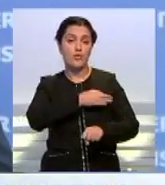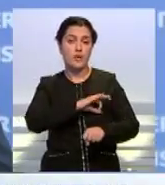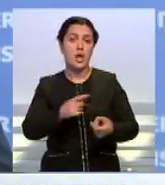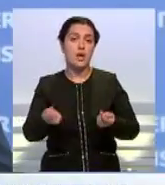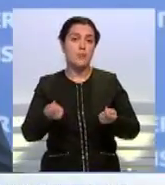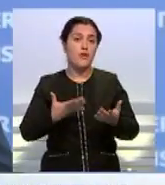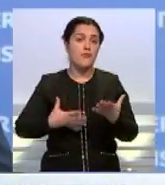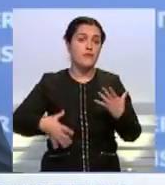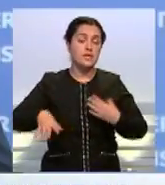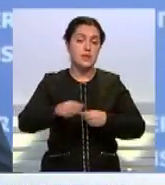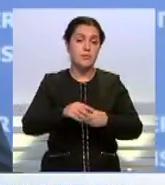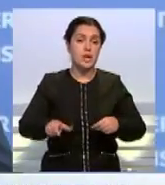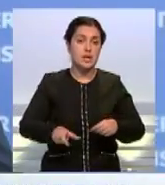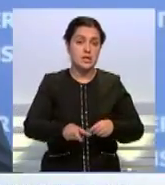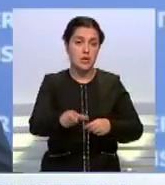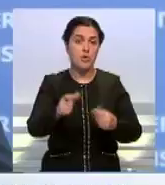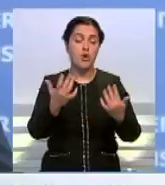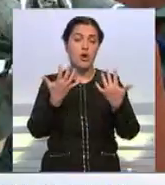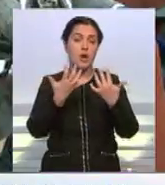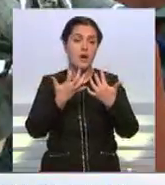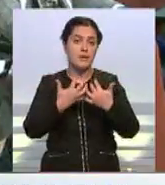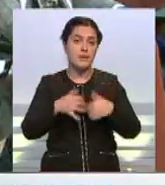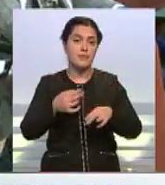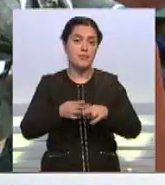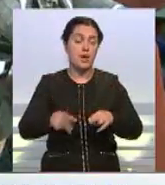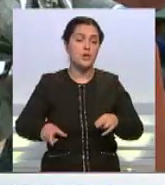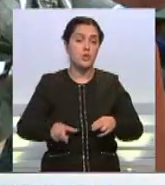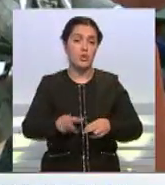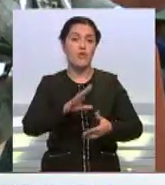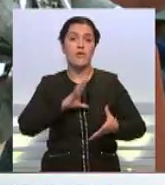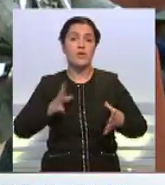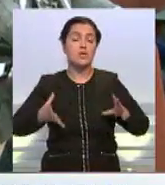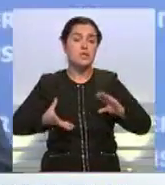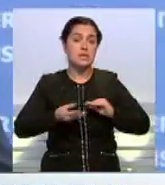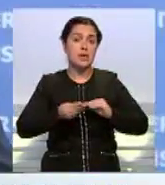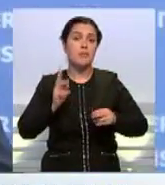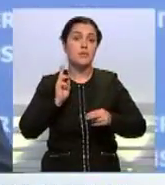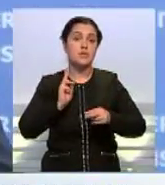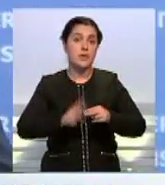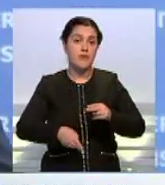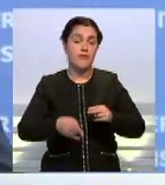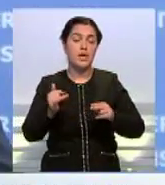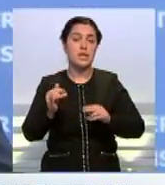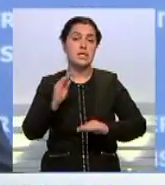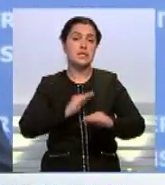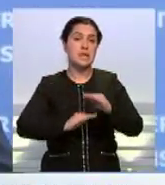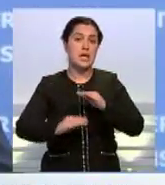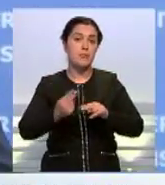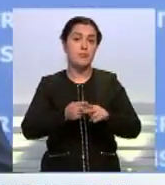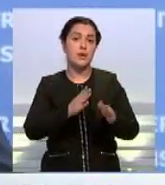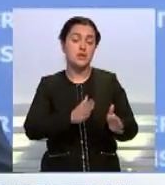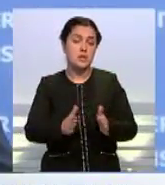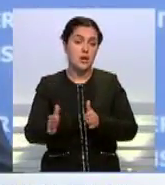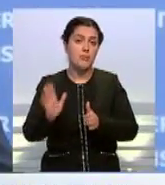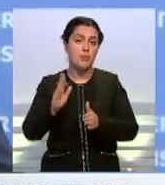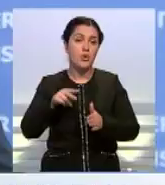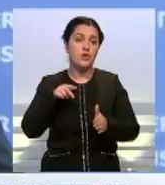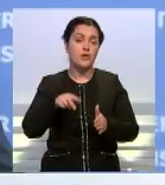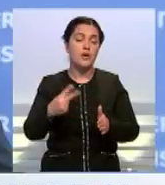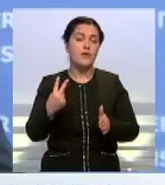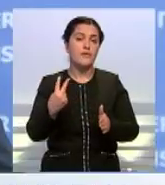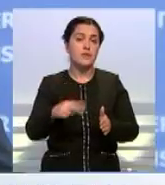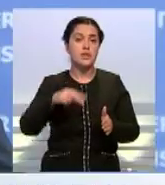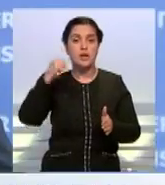всеми дорогами, оцифровать все автомобильные дороги. В целом, завершение и создание этой системы ИТС мы планируем завершить в 2020